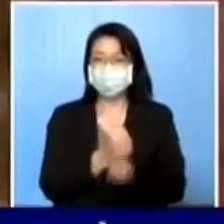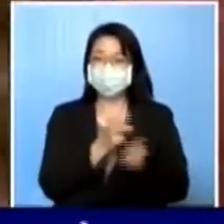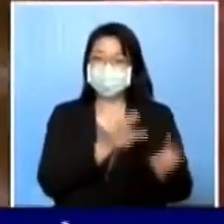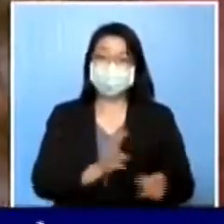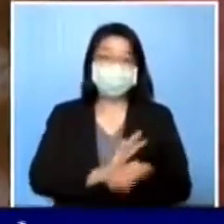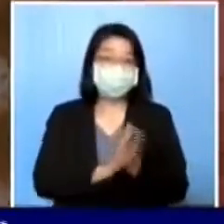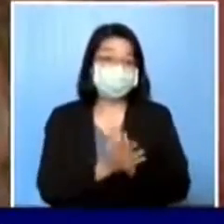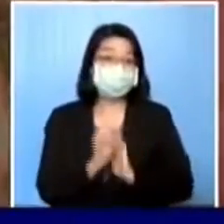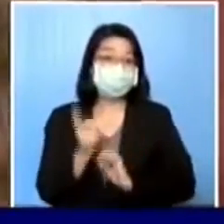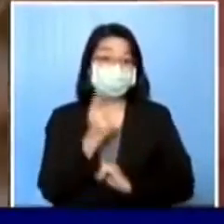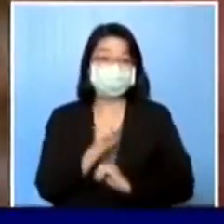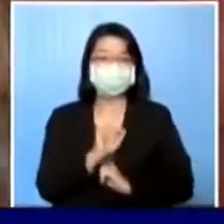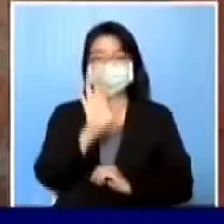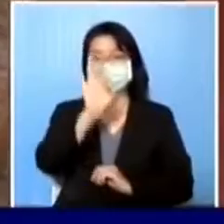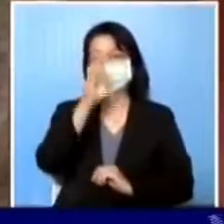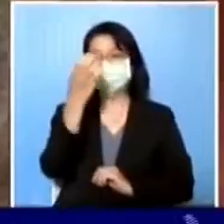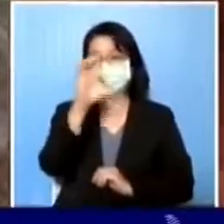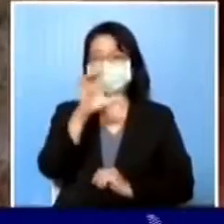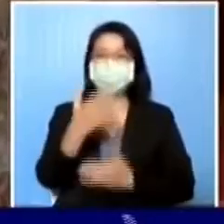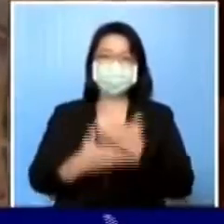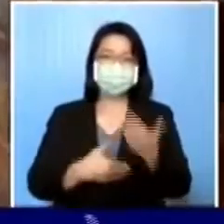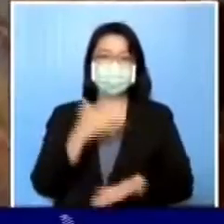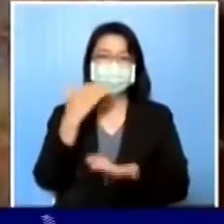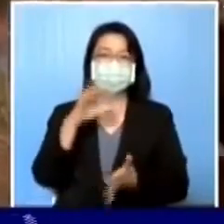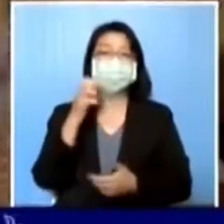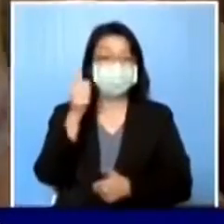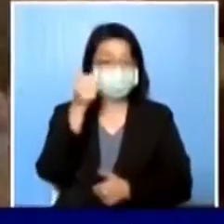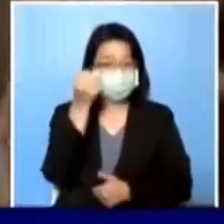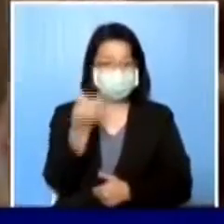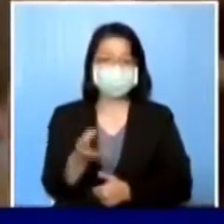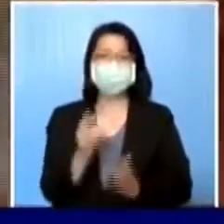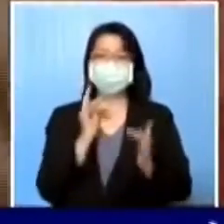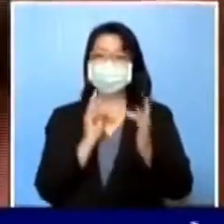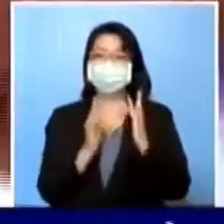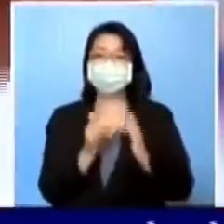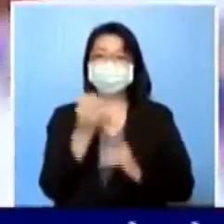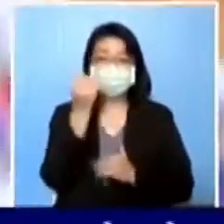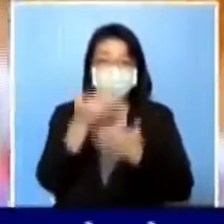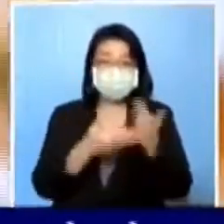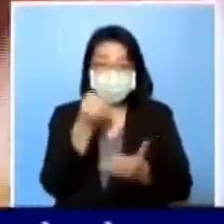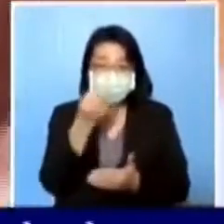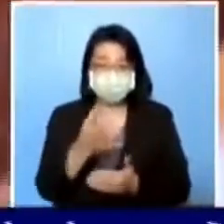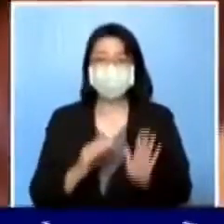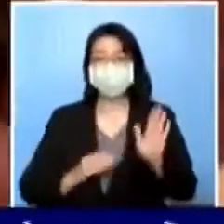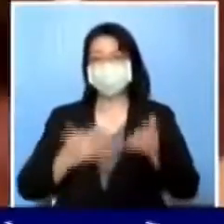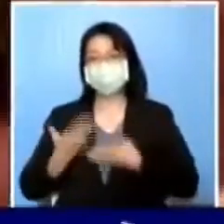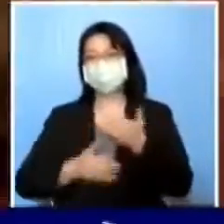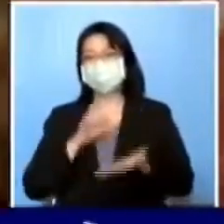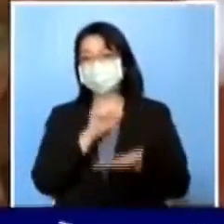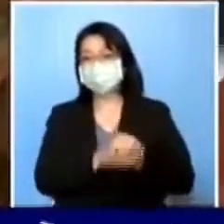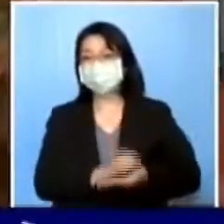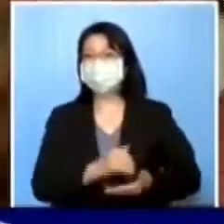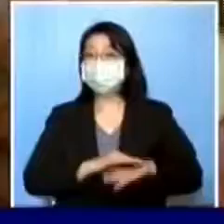ายโดยขายผ่านเพจ Facebook ขายแบบออนไลน์ซึ่งก็สามารถเพิ่มยอดการสั่งซื้